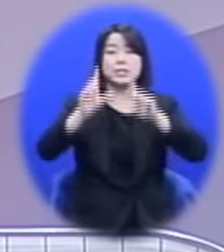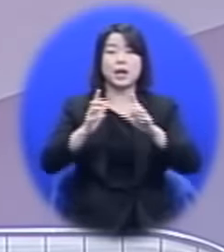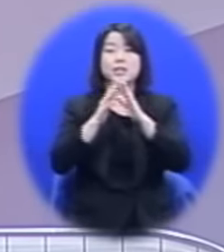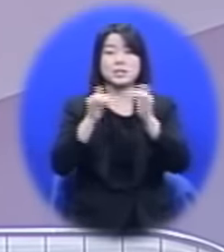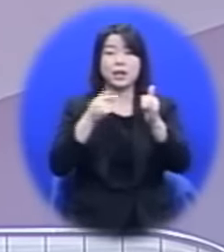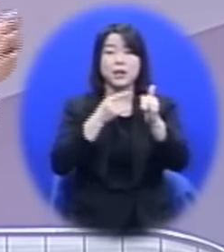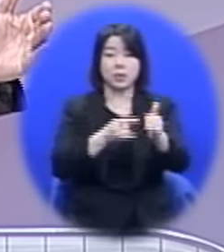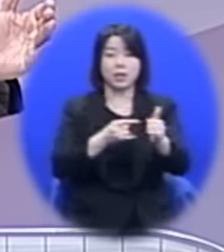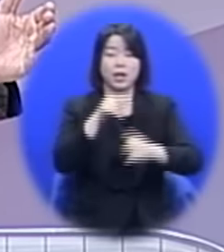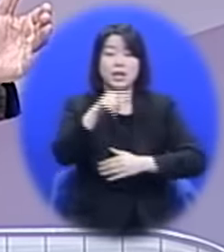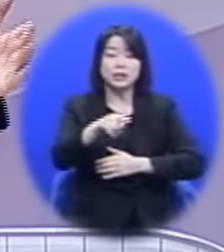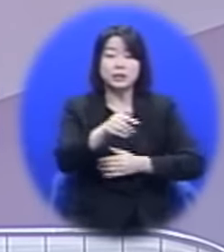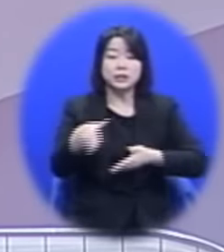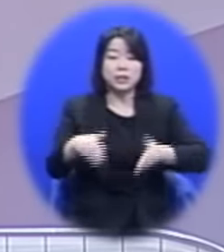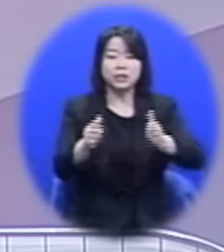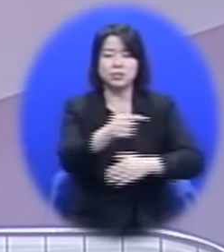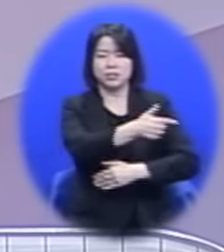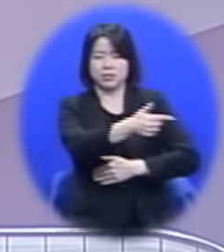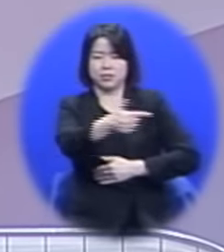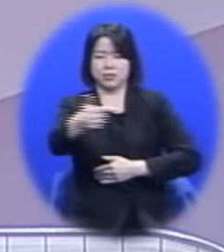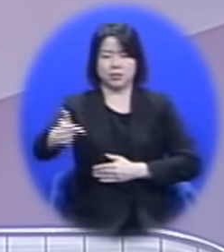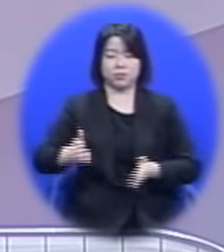길은 대로가 됩니다.